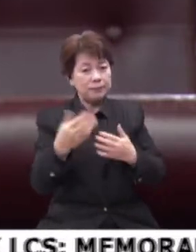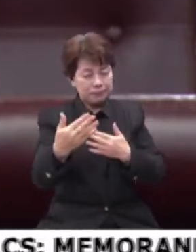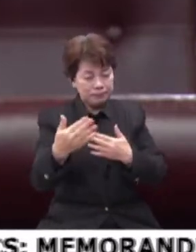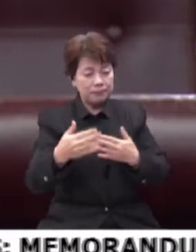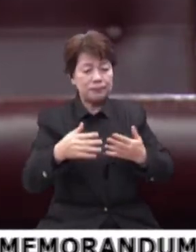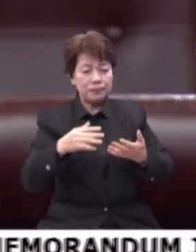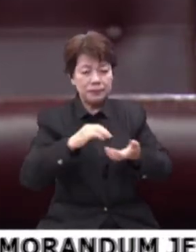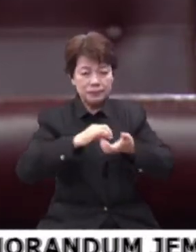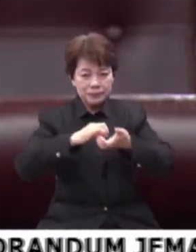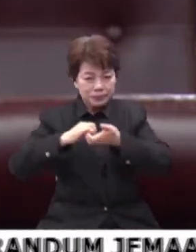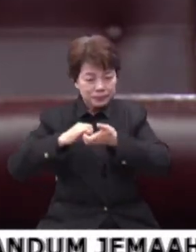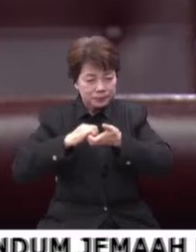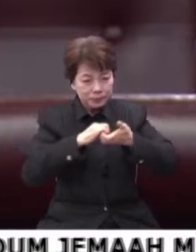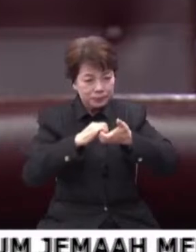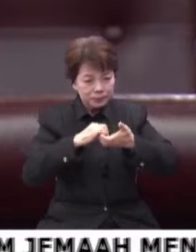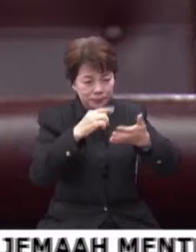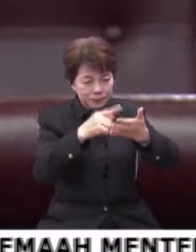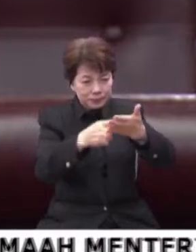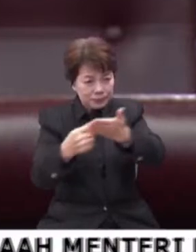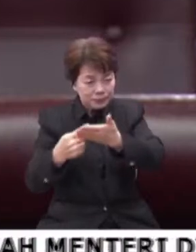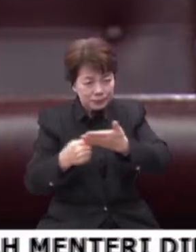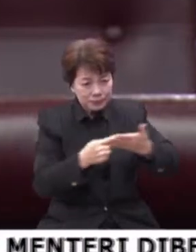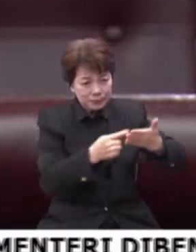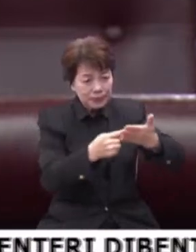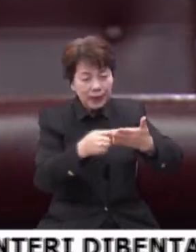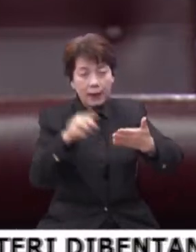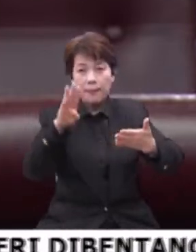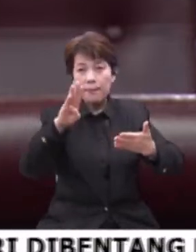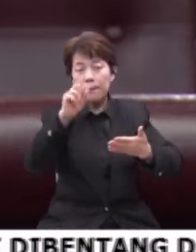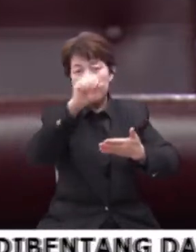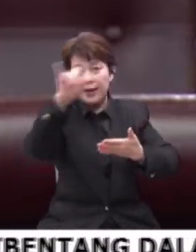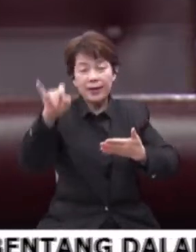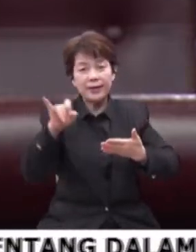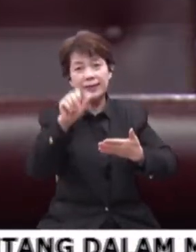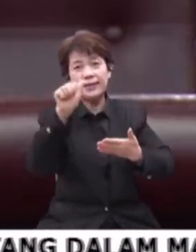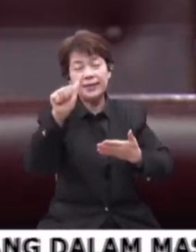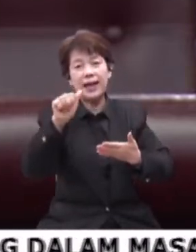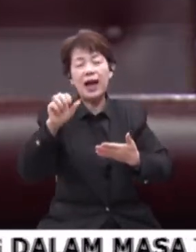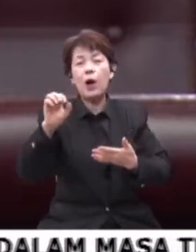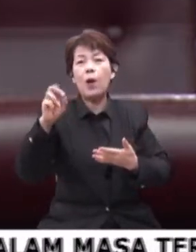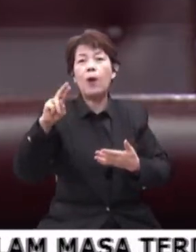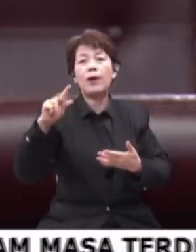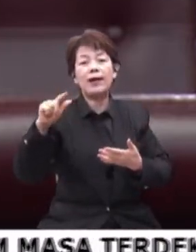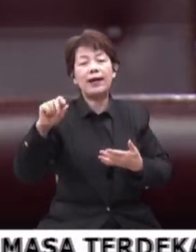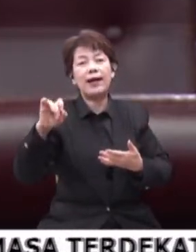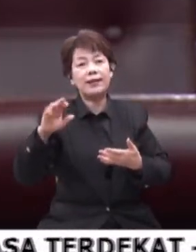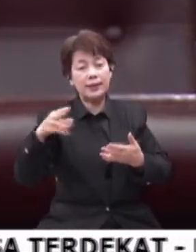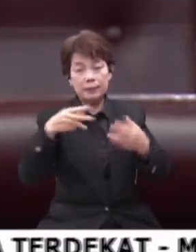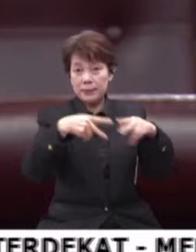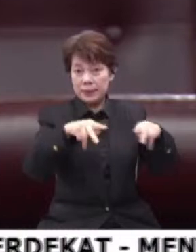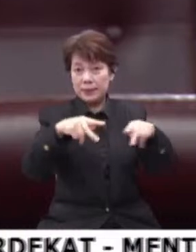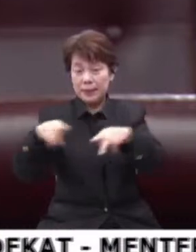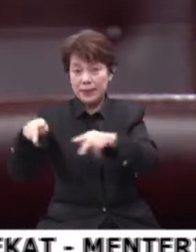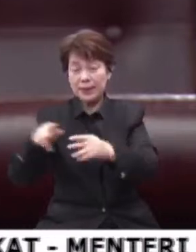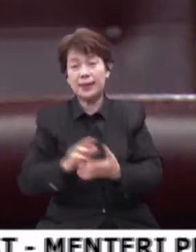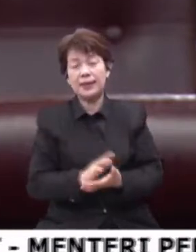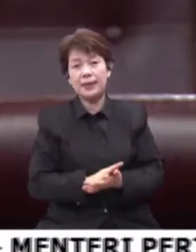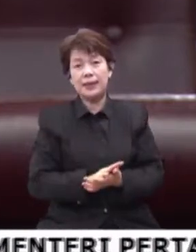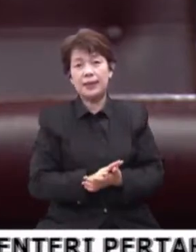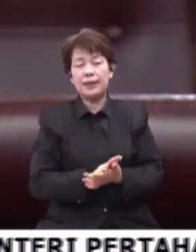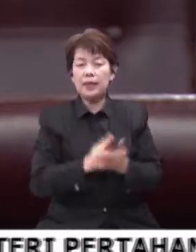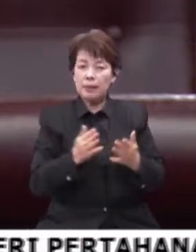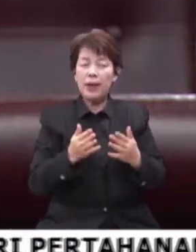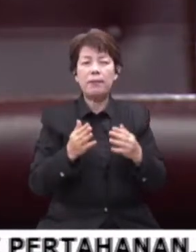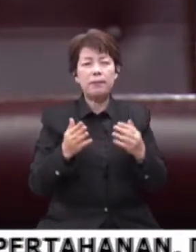mana-mana pH yang dapat memperkenankan bajak organik untuk kita usahakan secara besar-besaran Saya yakin ianya lebih